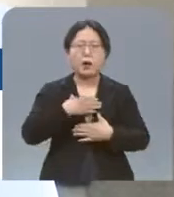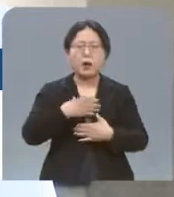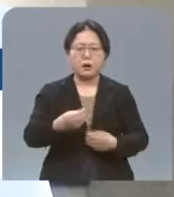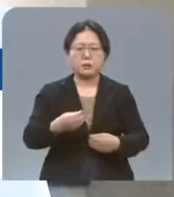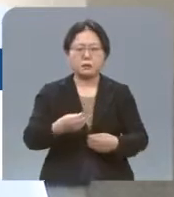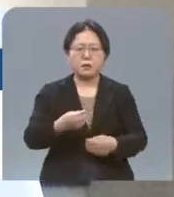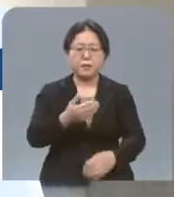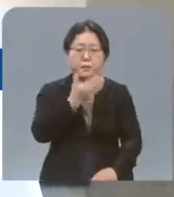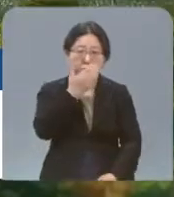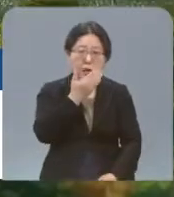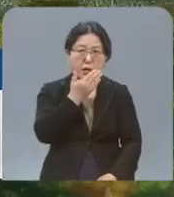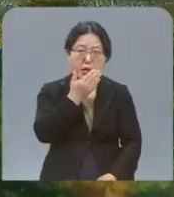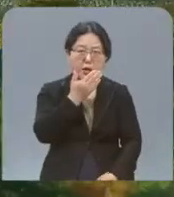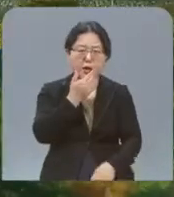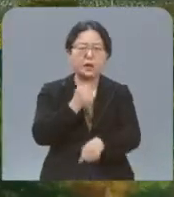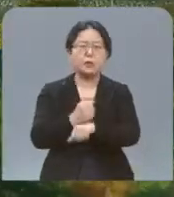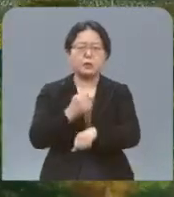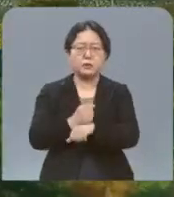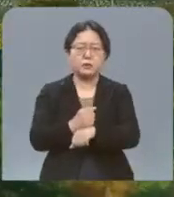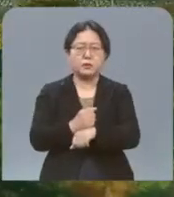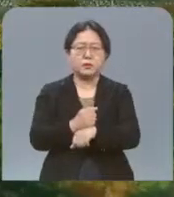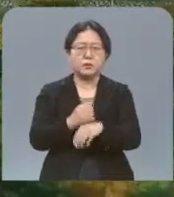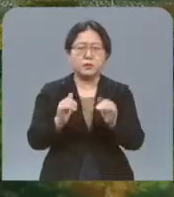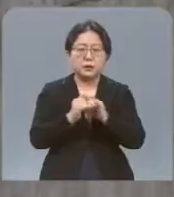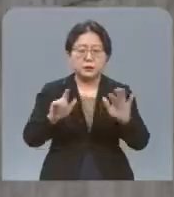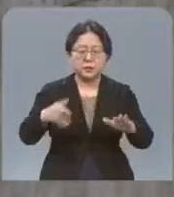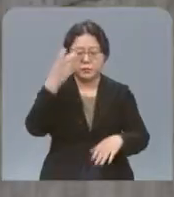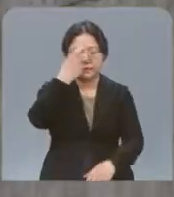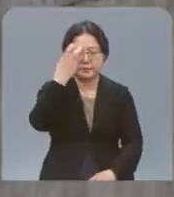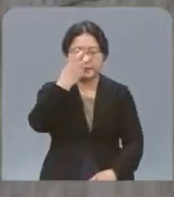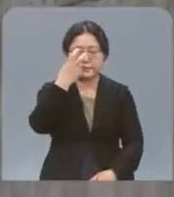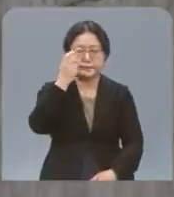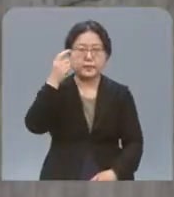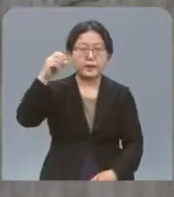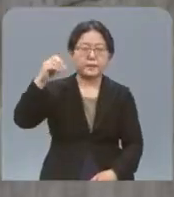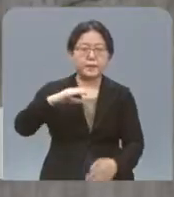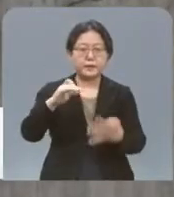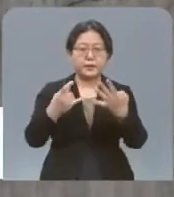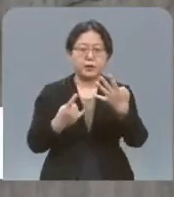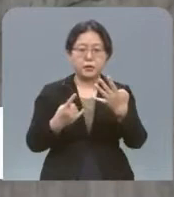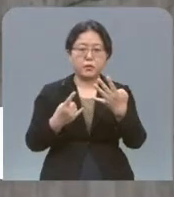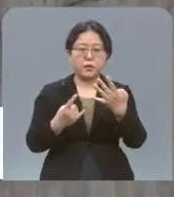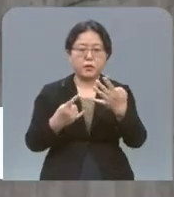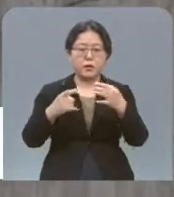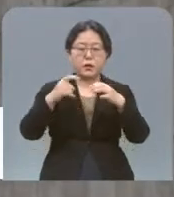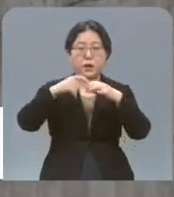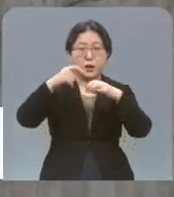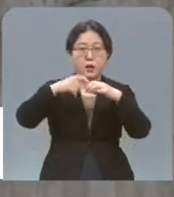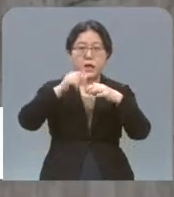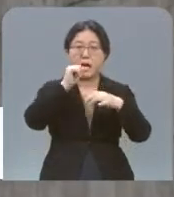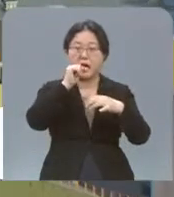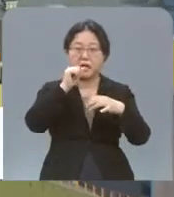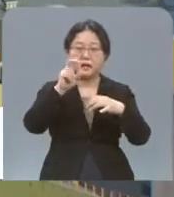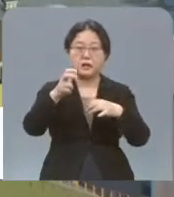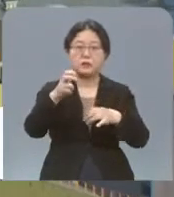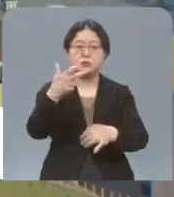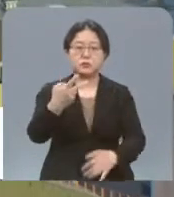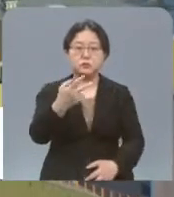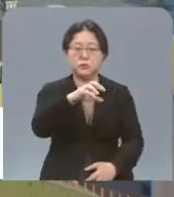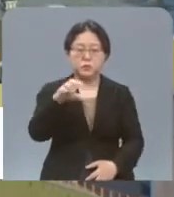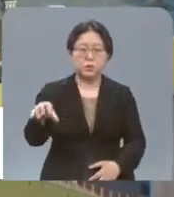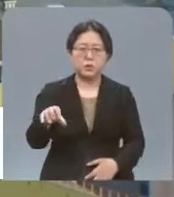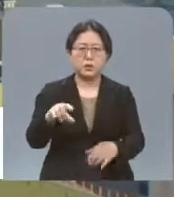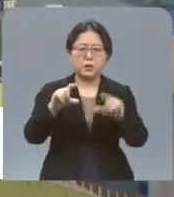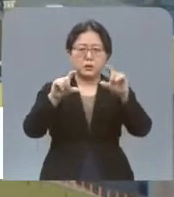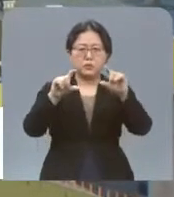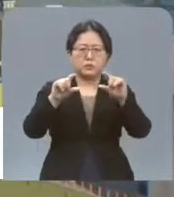것으로 가정하고. 주민들은 또 이번 조사에서 한빛 4호기 상부도매 경납철판 72군데가 기준